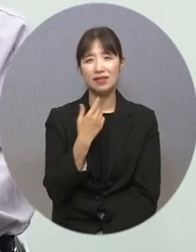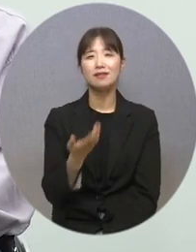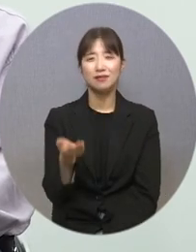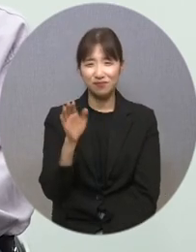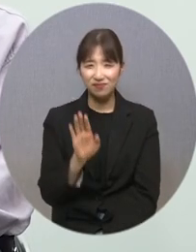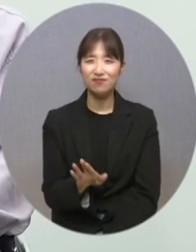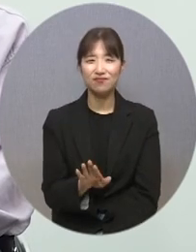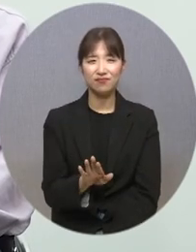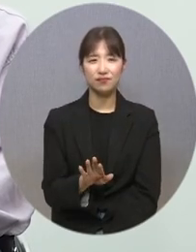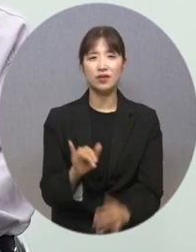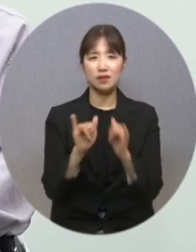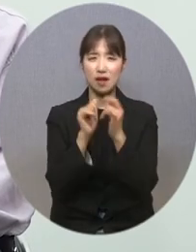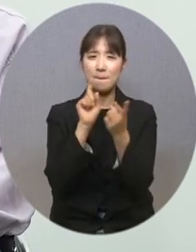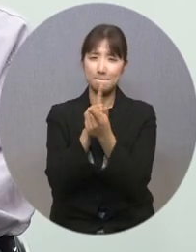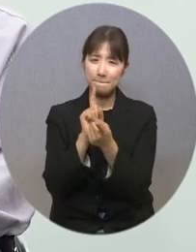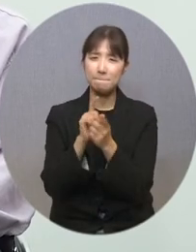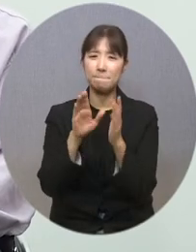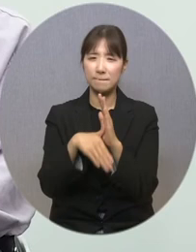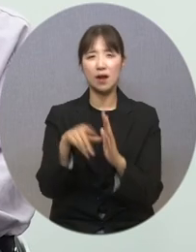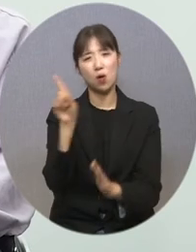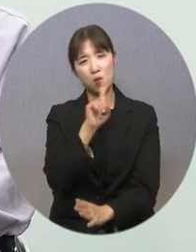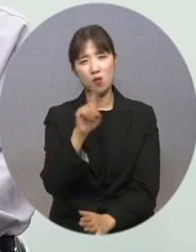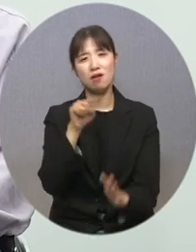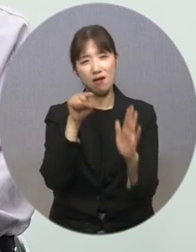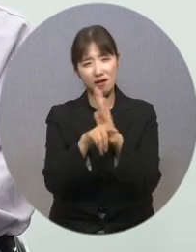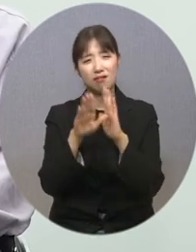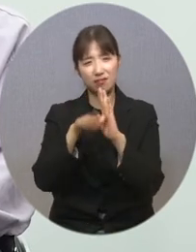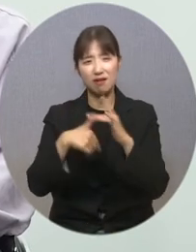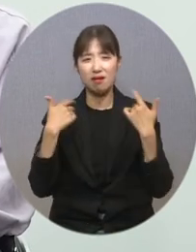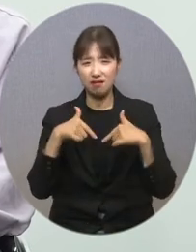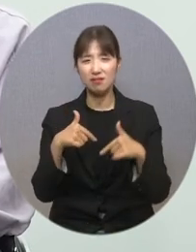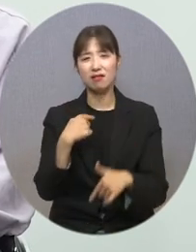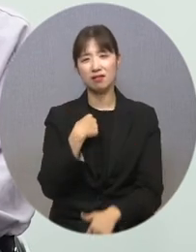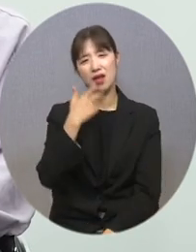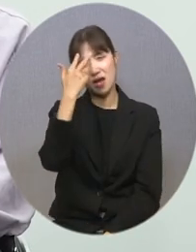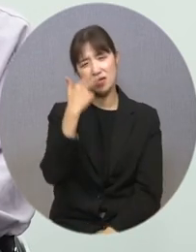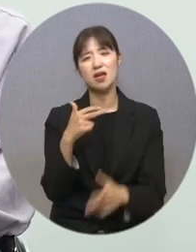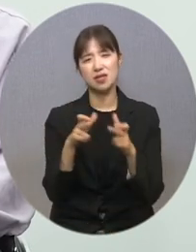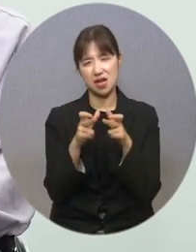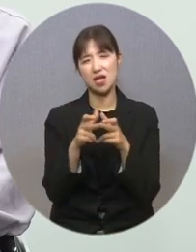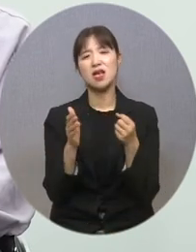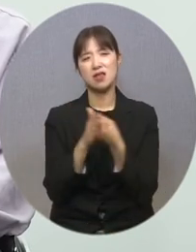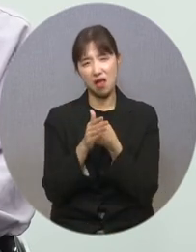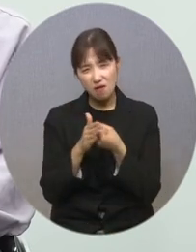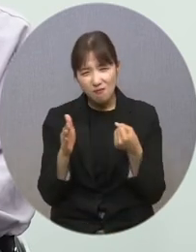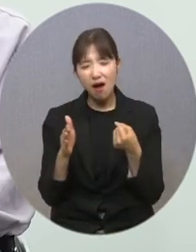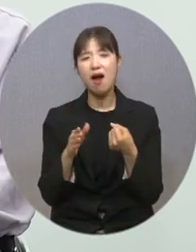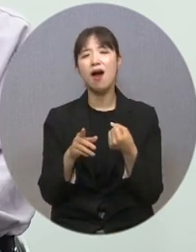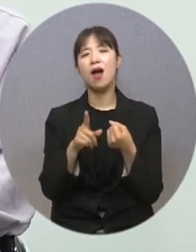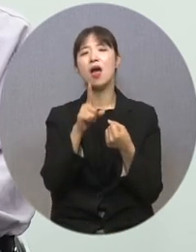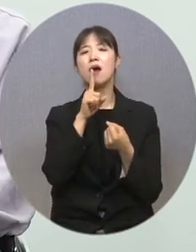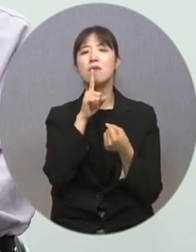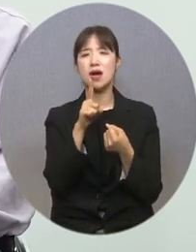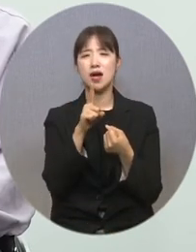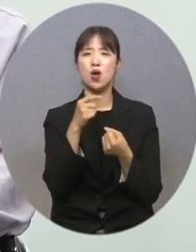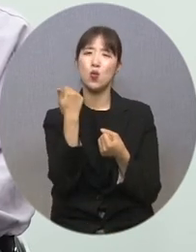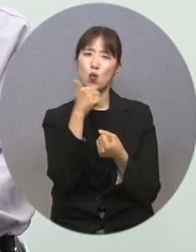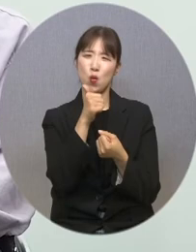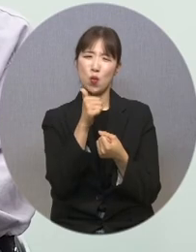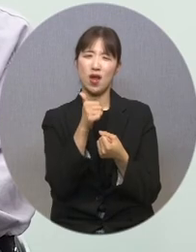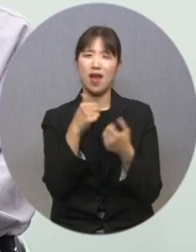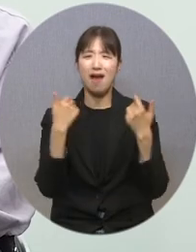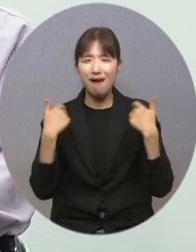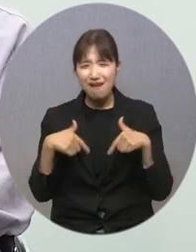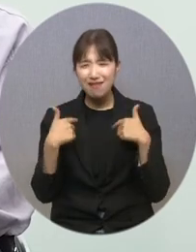하지만 사람을 만날 때 어디를 갈 때 항상 제가 시각장애인 이어서 그 받아낸 이제 교회를 자기를 이에 대한